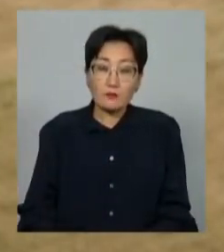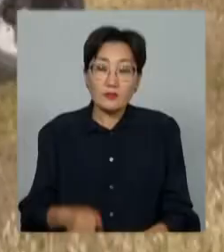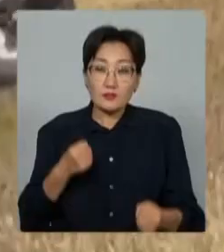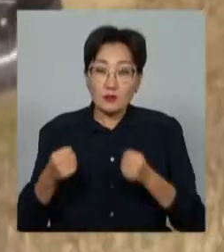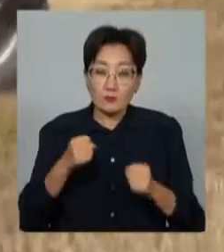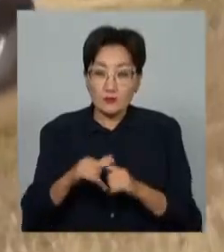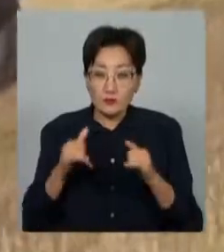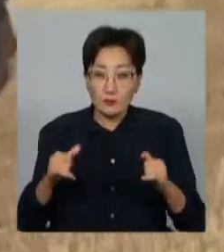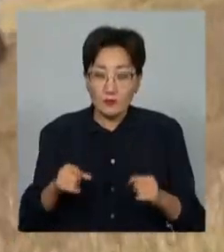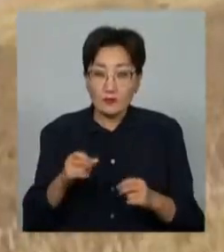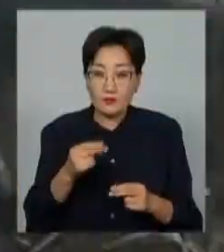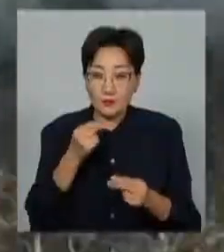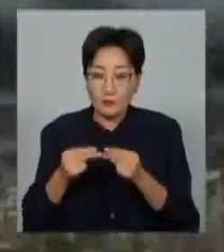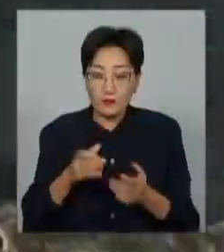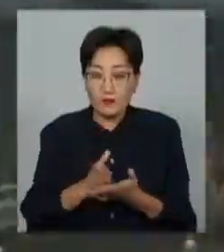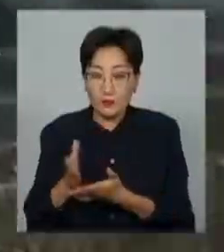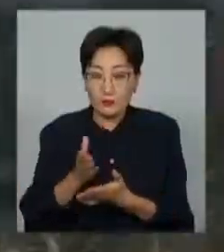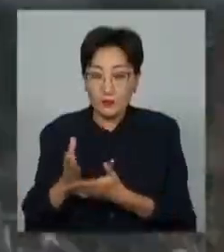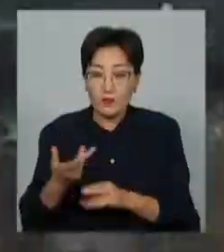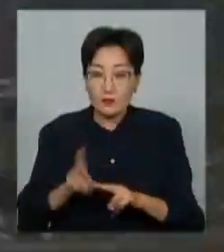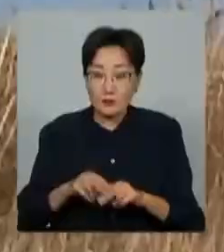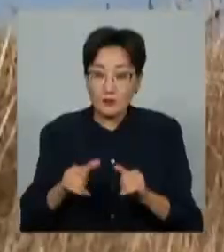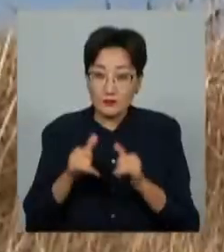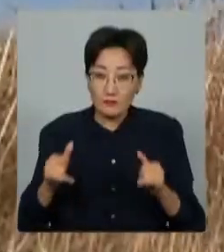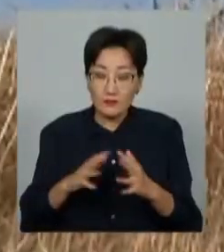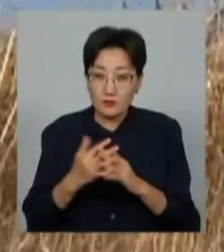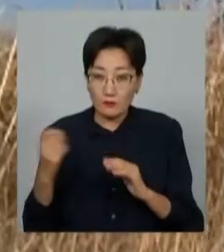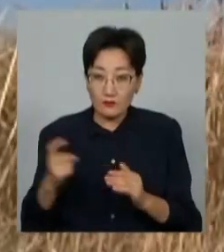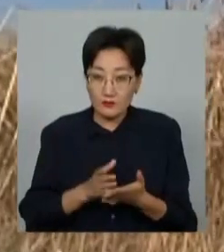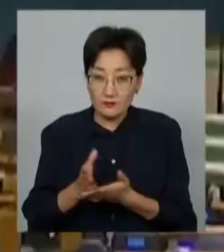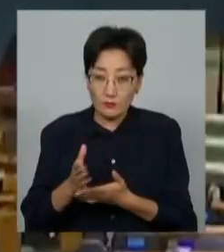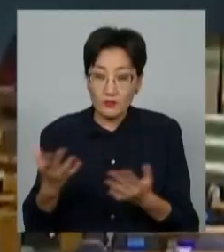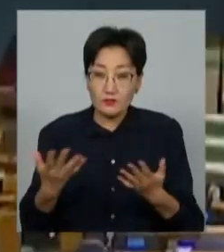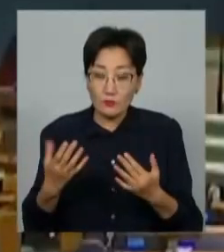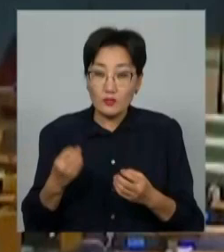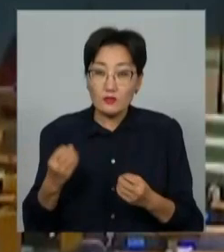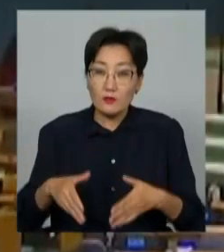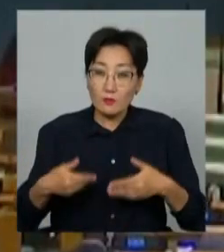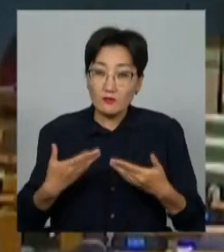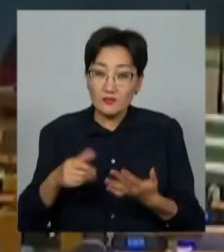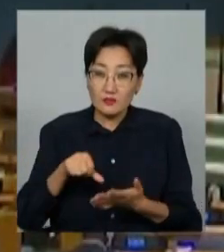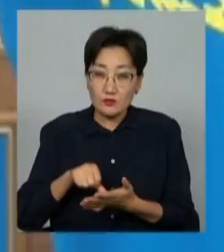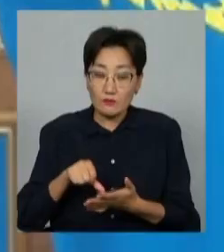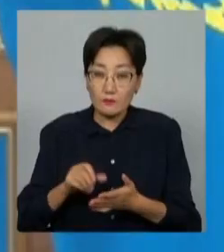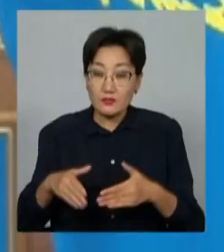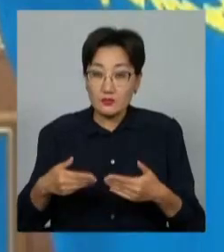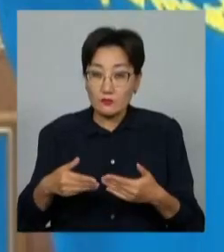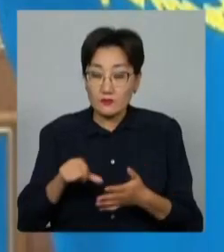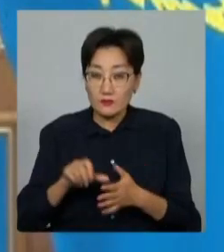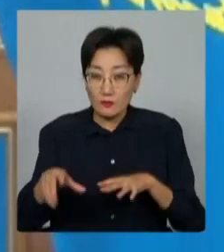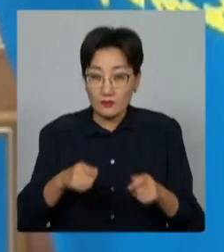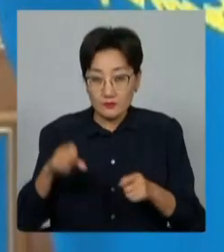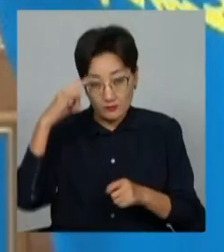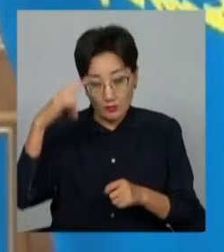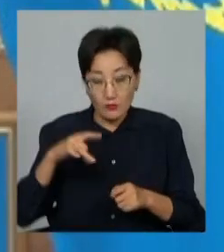Устойчивое развитие продовольственного сектора, экологизация и развитие аграрного сектора. С какими еще предложениями и инициативами выступил